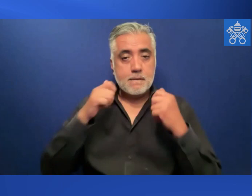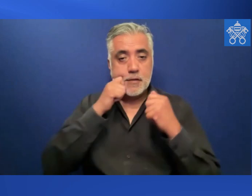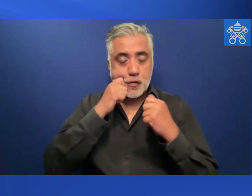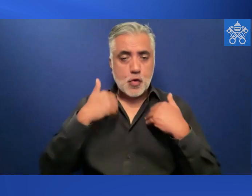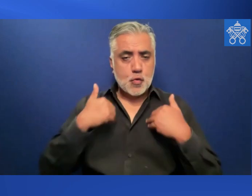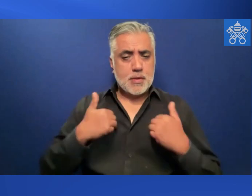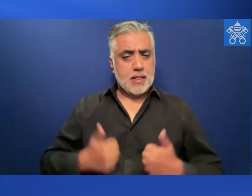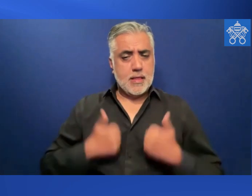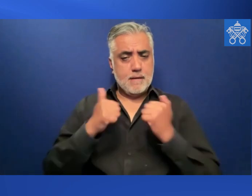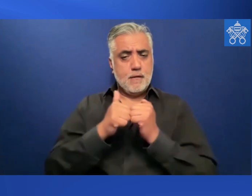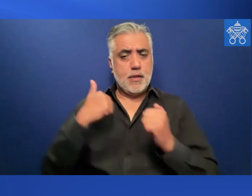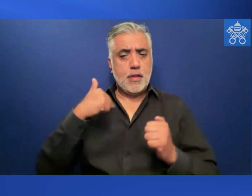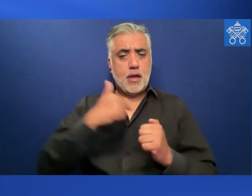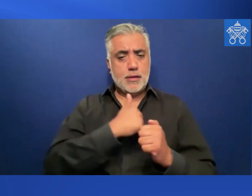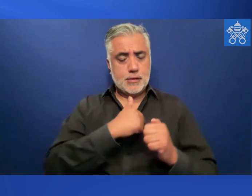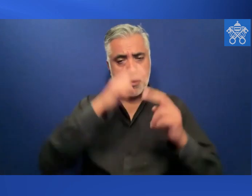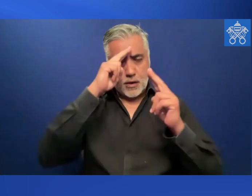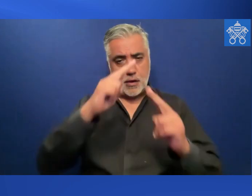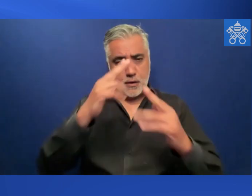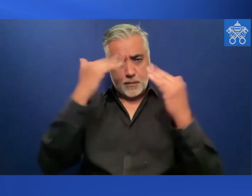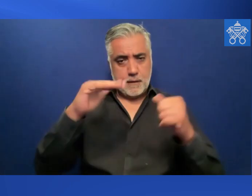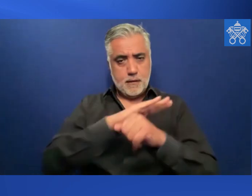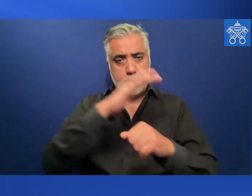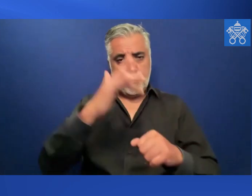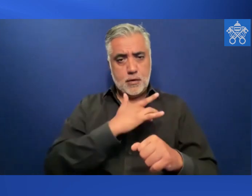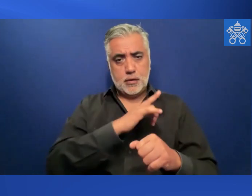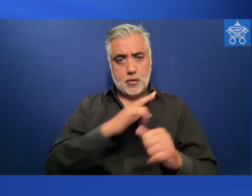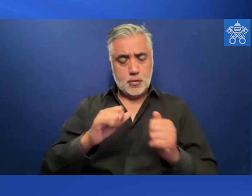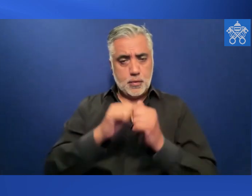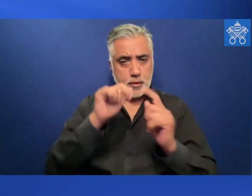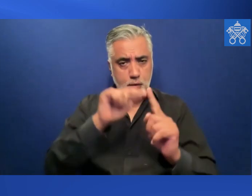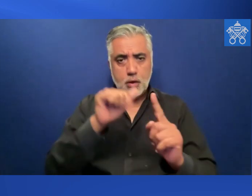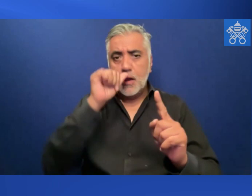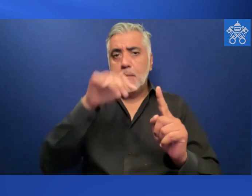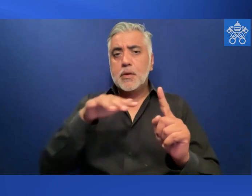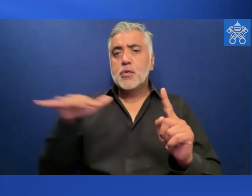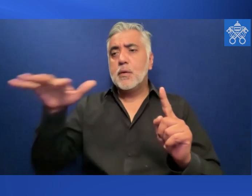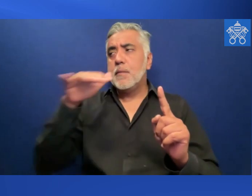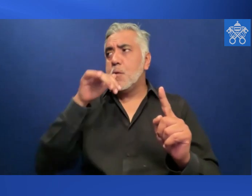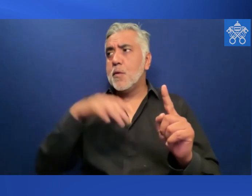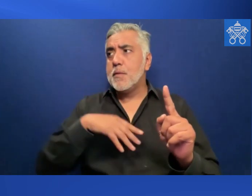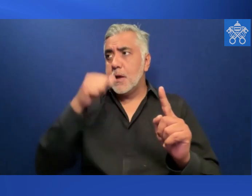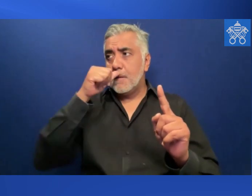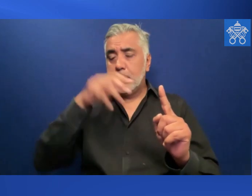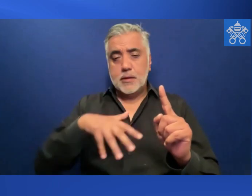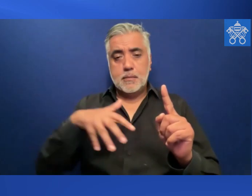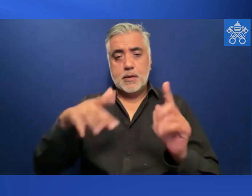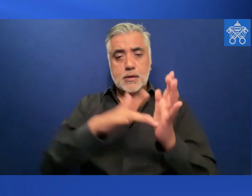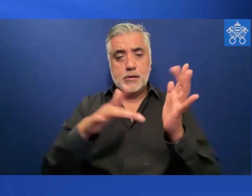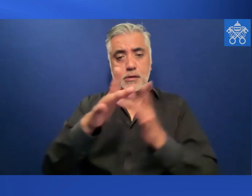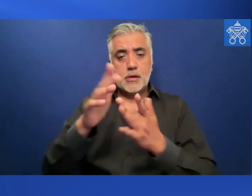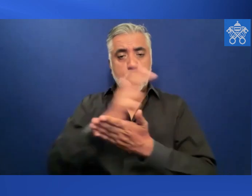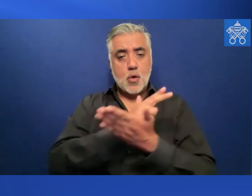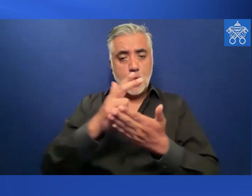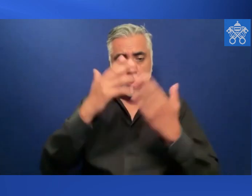Maria, gratia plena, Dominus tecum, benedicta tui mulieribus, et benedictus fructus ventris tui, Iesus. Sancta Maria, Mater